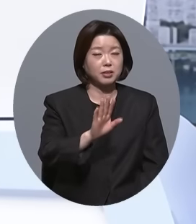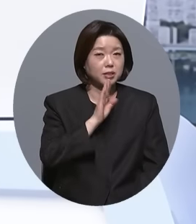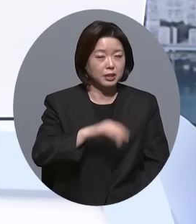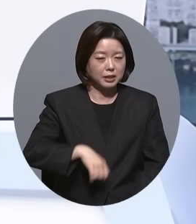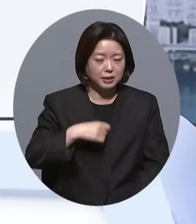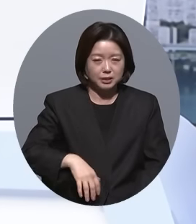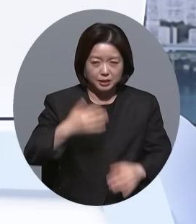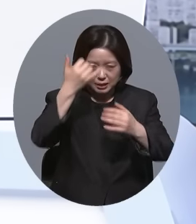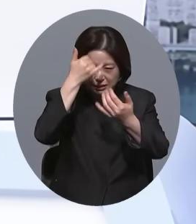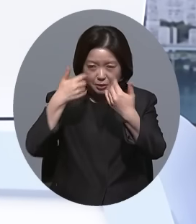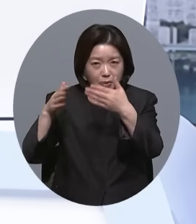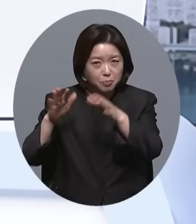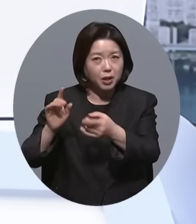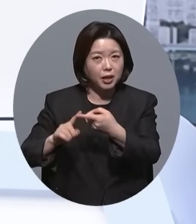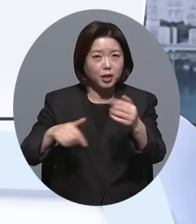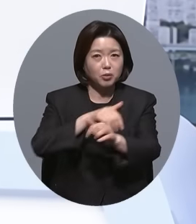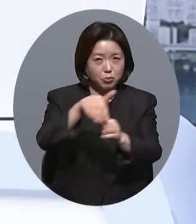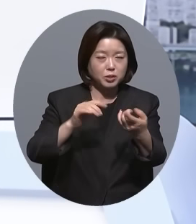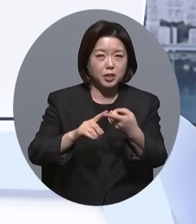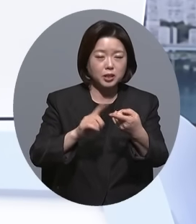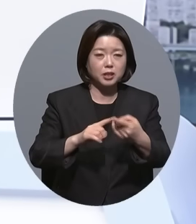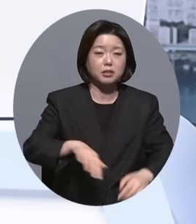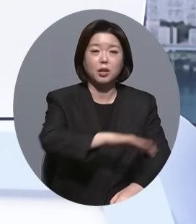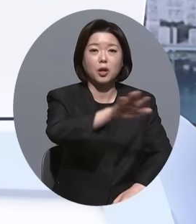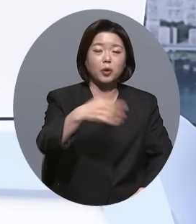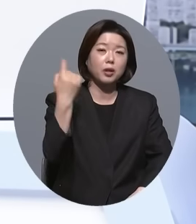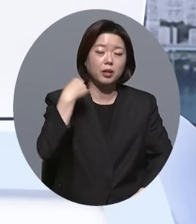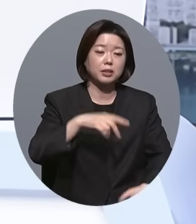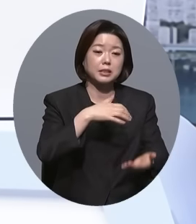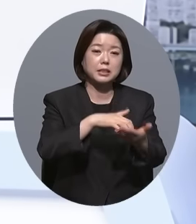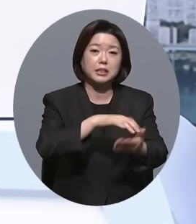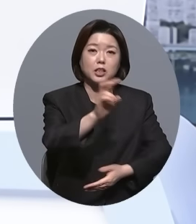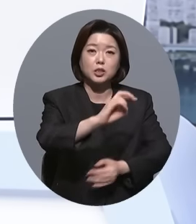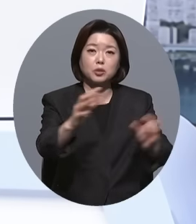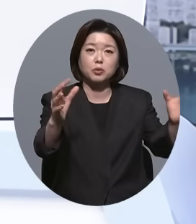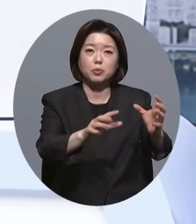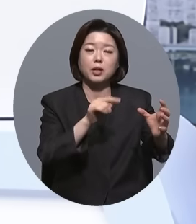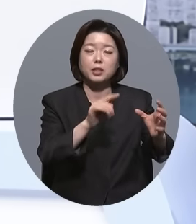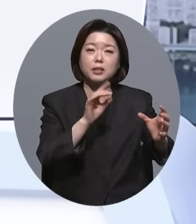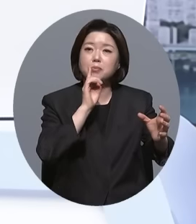푸대접의 분위기에 대해서 어제 모였을 때 20명들의 의원들의 목소리는 어땠습니까?